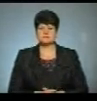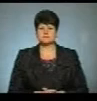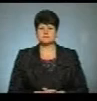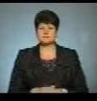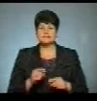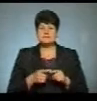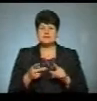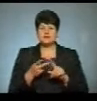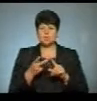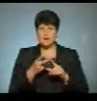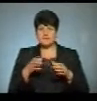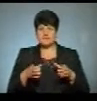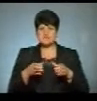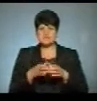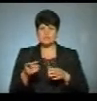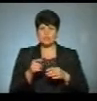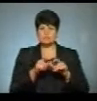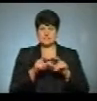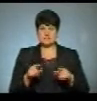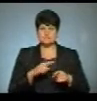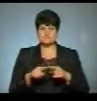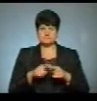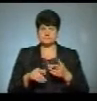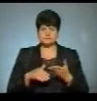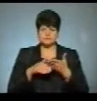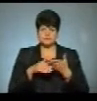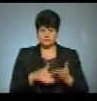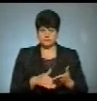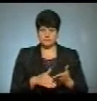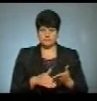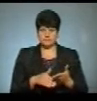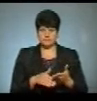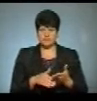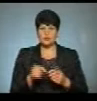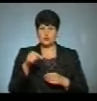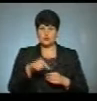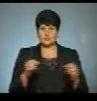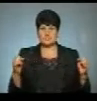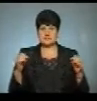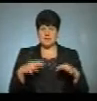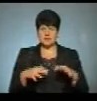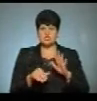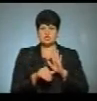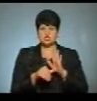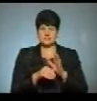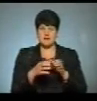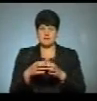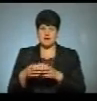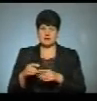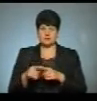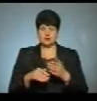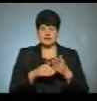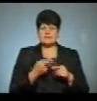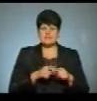Це друга підстанція Тернопільської станції екстреної медичної допомоги на шпитальній. Тут зібрались 6 бригад швидкої. Це